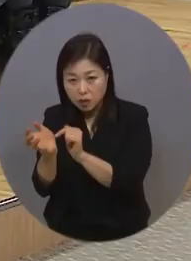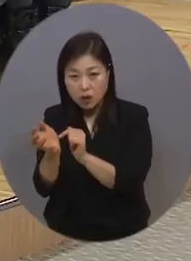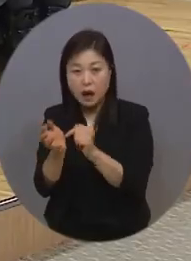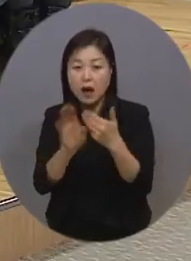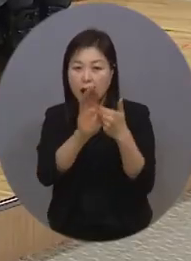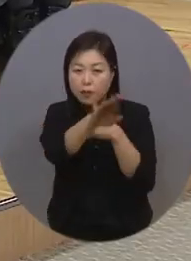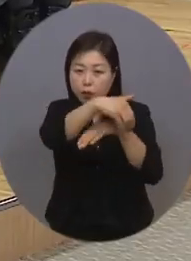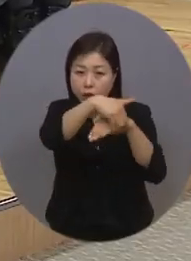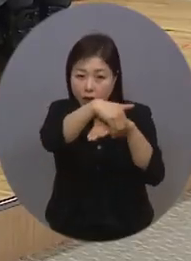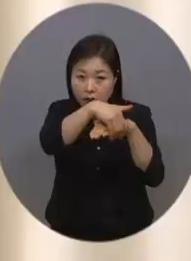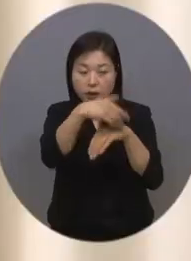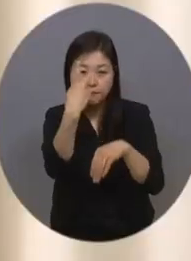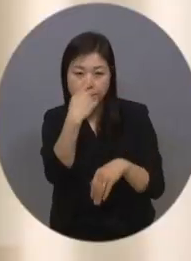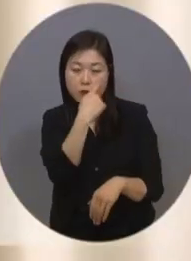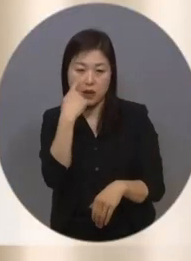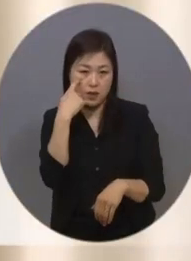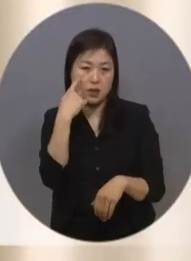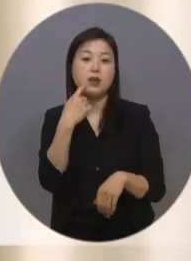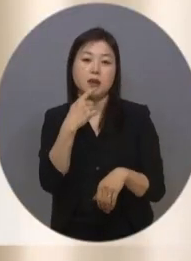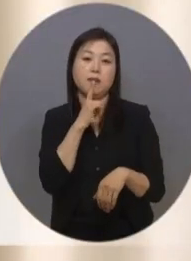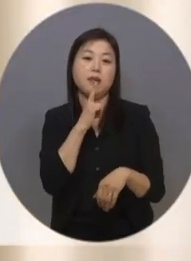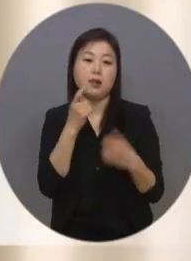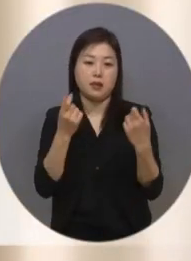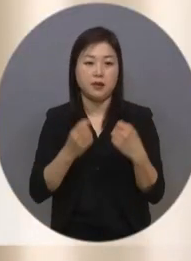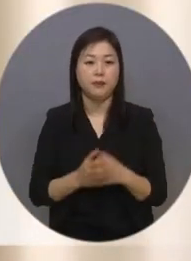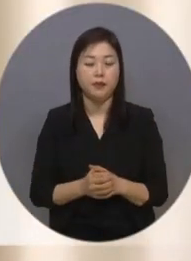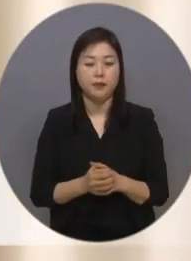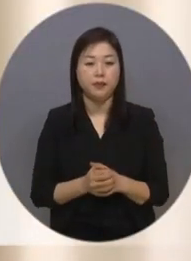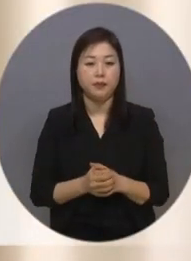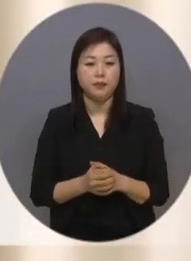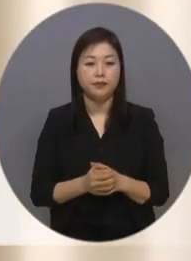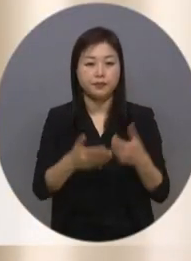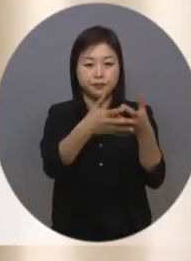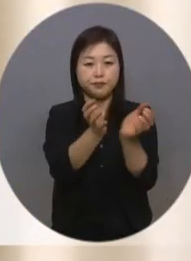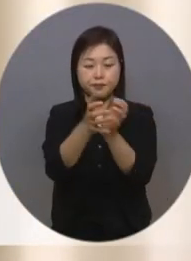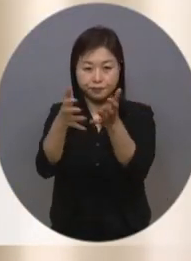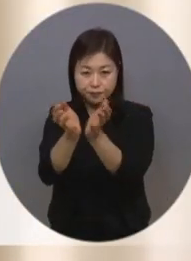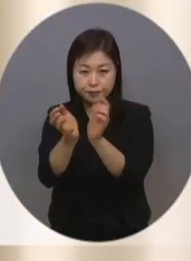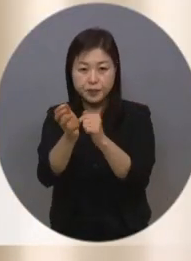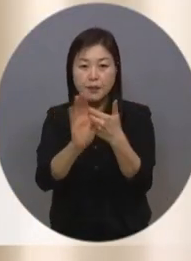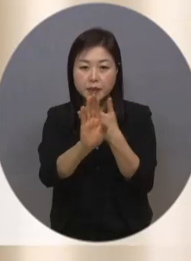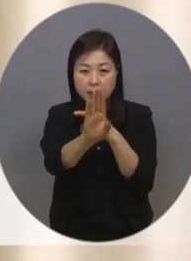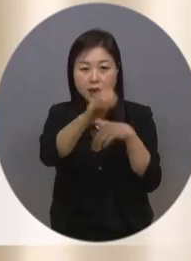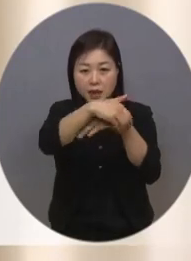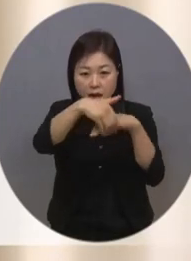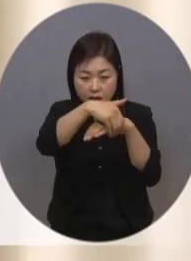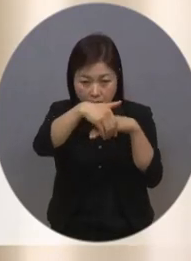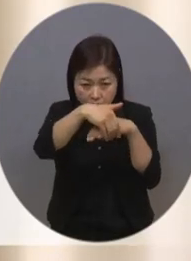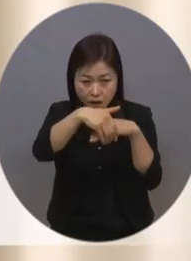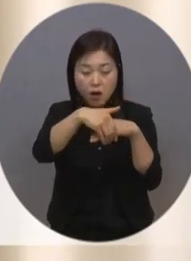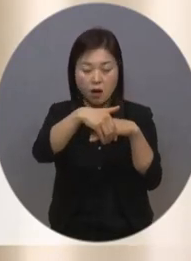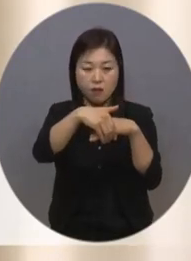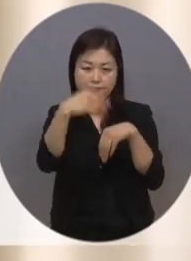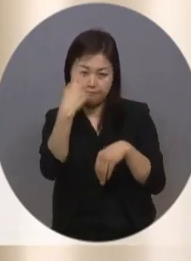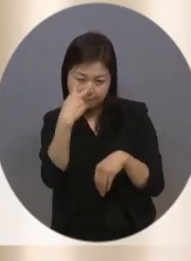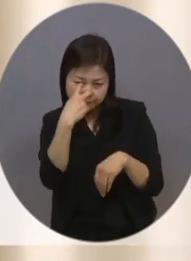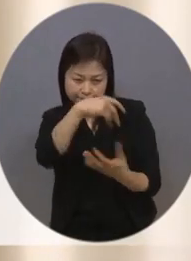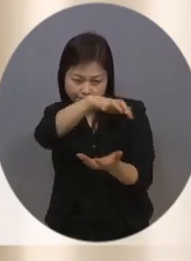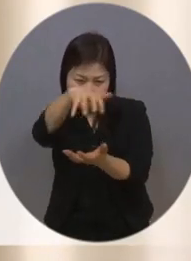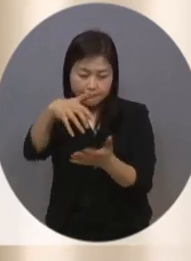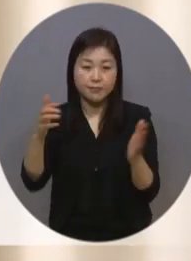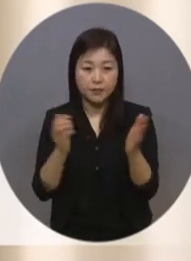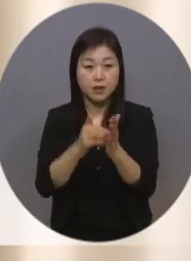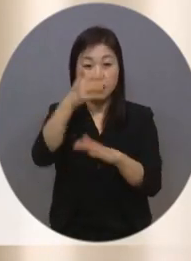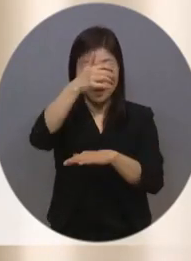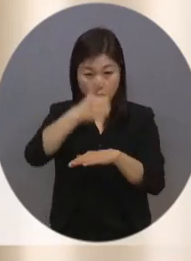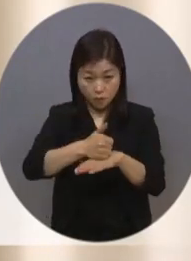계획을 밝혔습니다. 특위 제안에 대한 부처별 후속 계획을 점검 수집해서 그